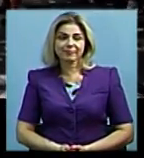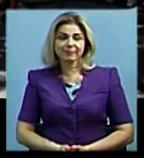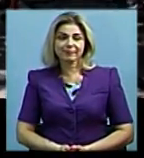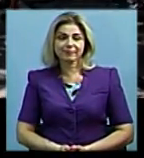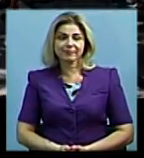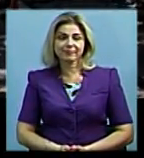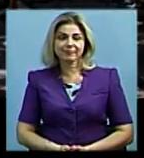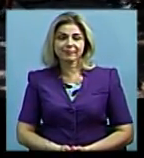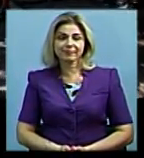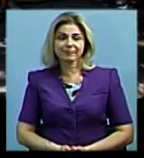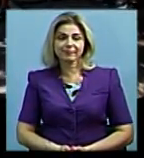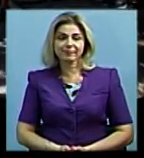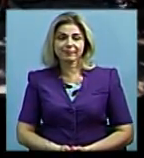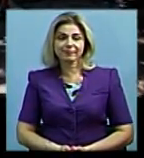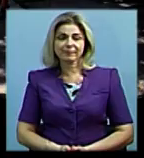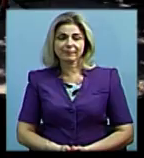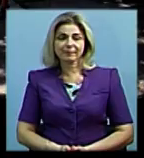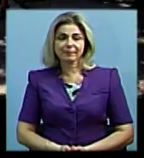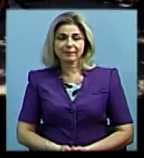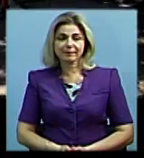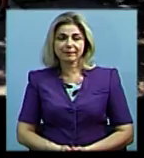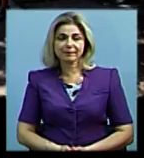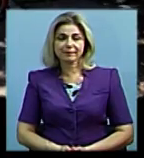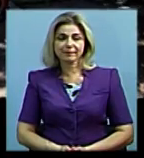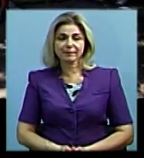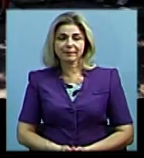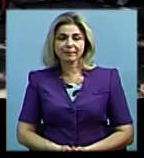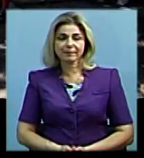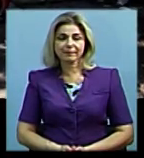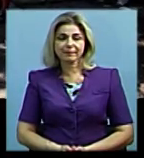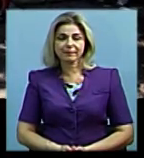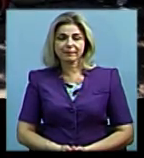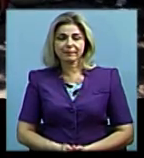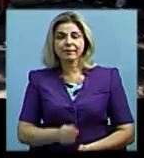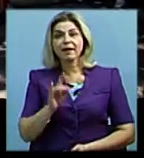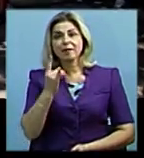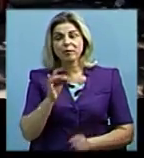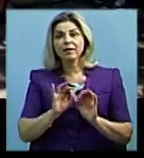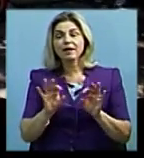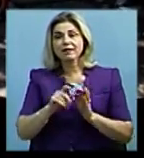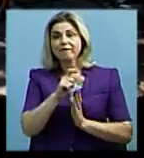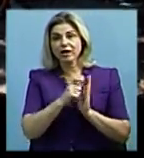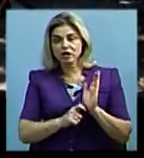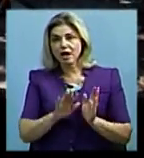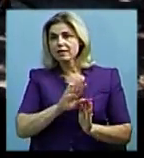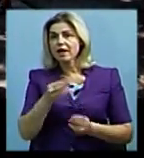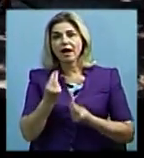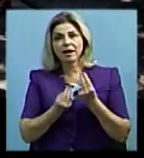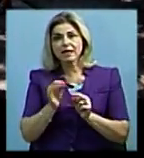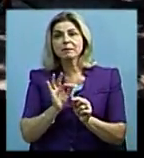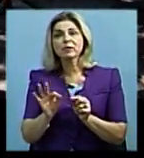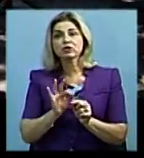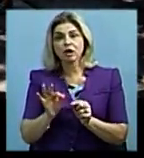Не пустуйте. Не пустуйте. За сірими. Швидко.